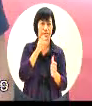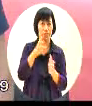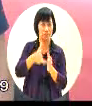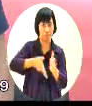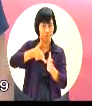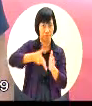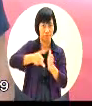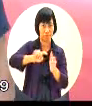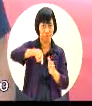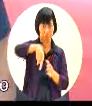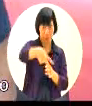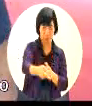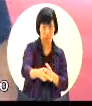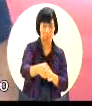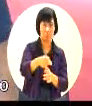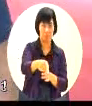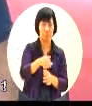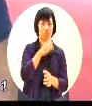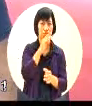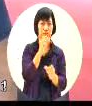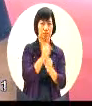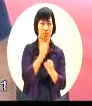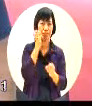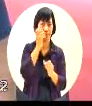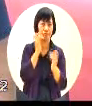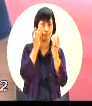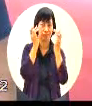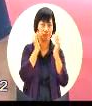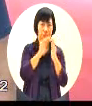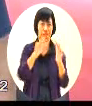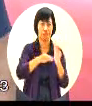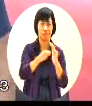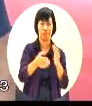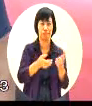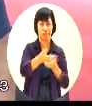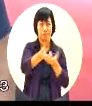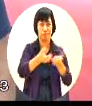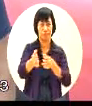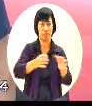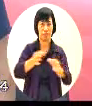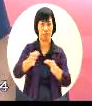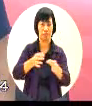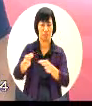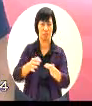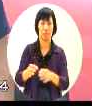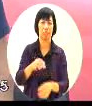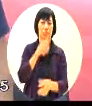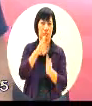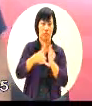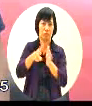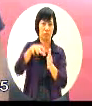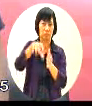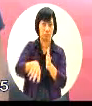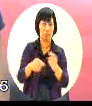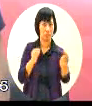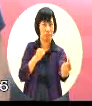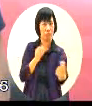吼，咱的果菜市场批发中心，迄个果菜市场批发中心伫阮火车头前。迄个火车头